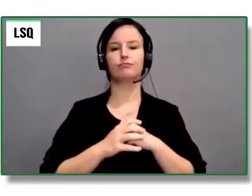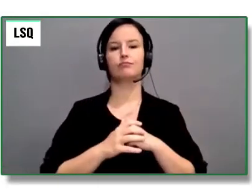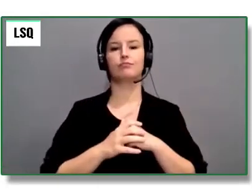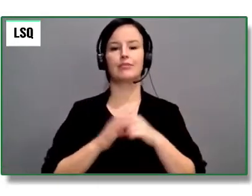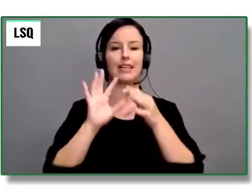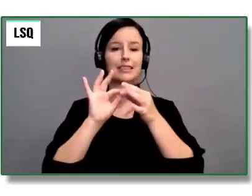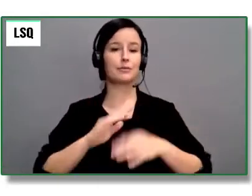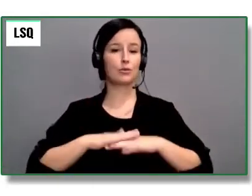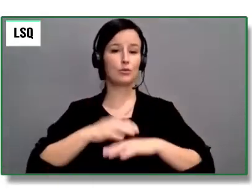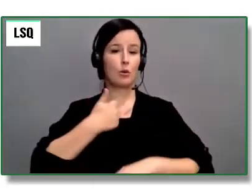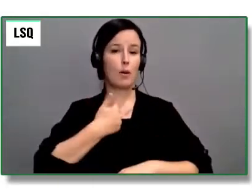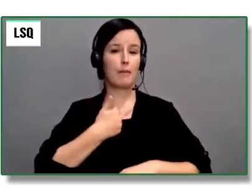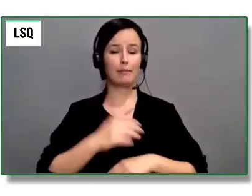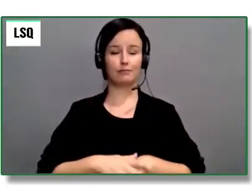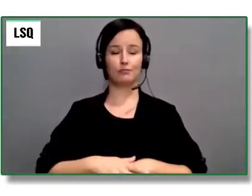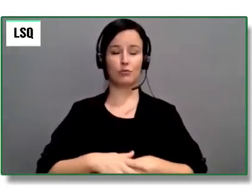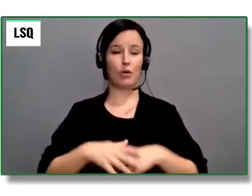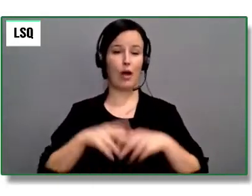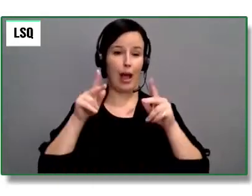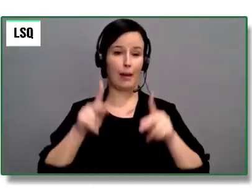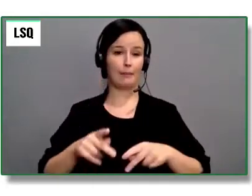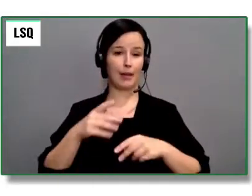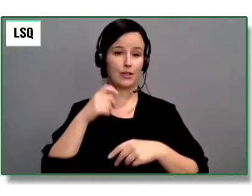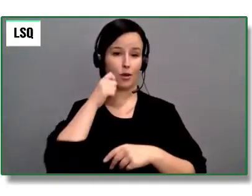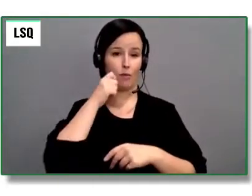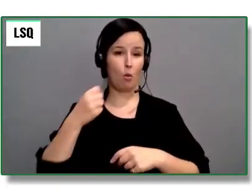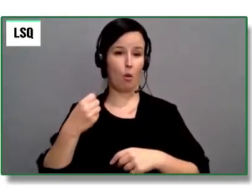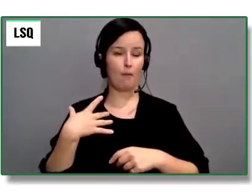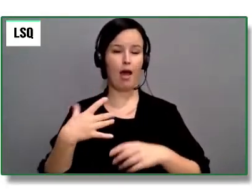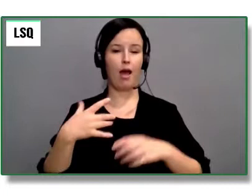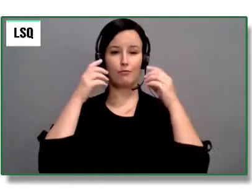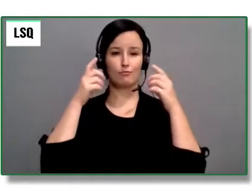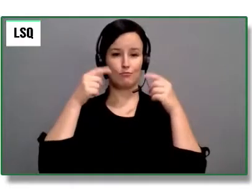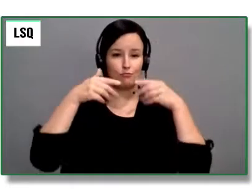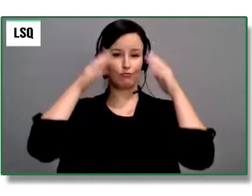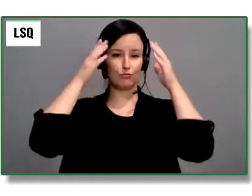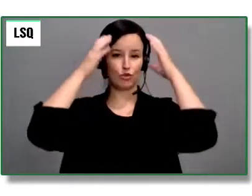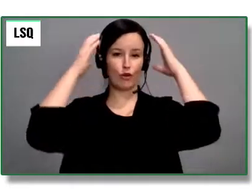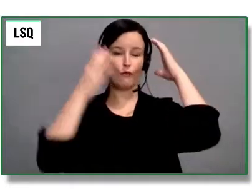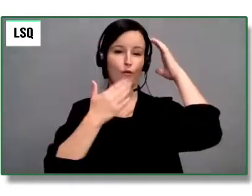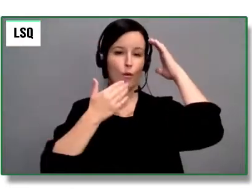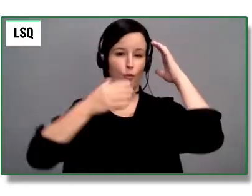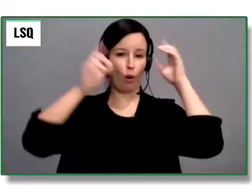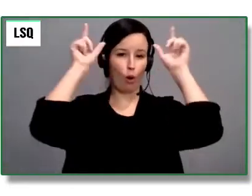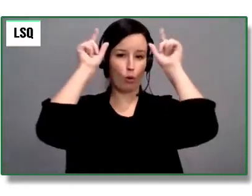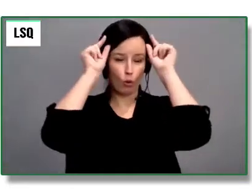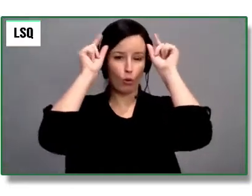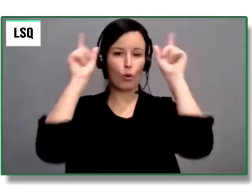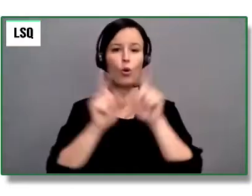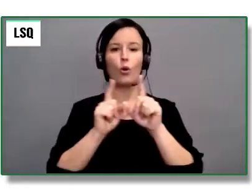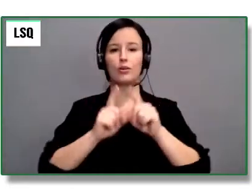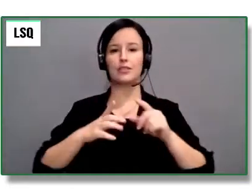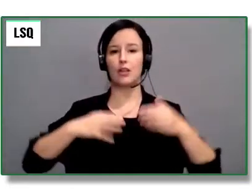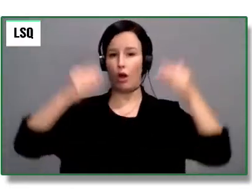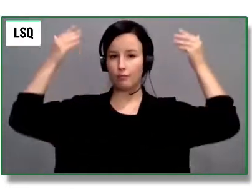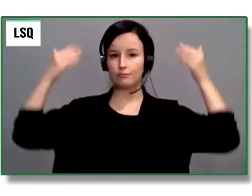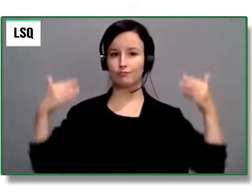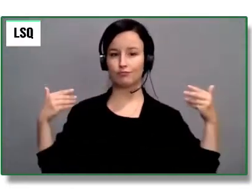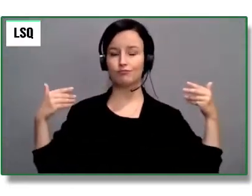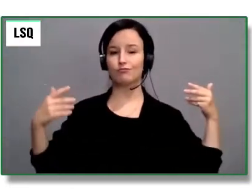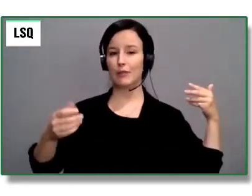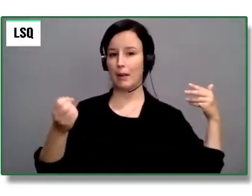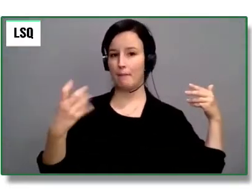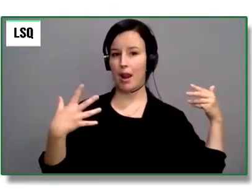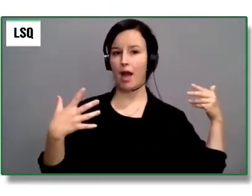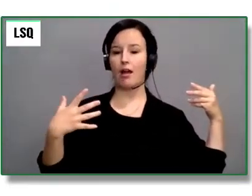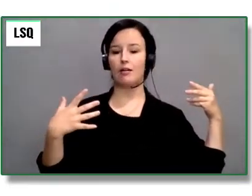moi-même, je suis une personne blanche avec des cheveux bruns courts, je porte un t-shirt noir et je suis devant un dortoir blanc d'un côté et un